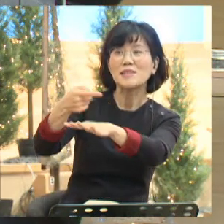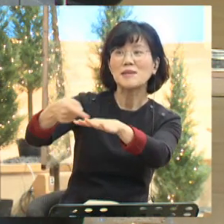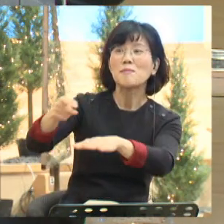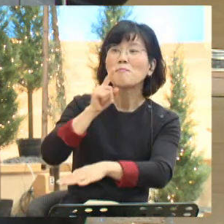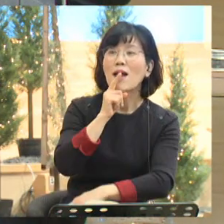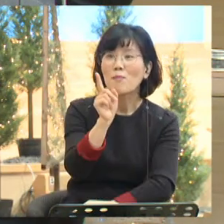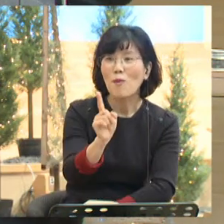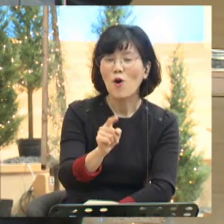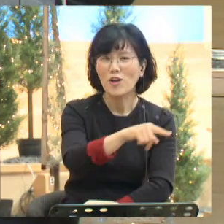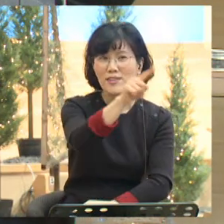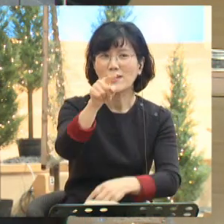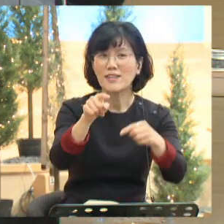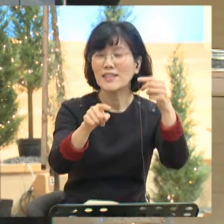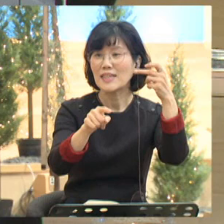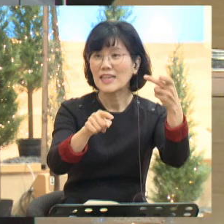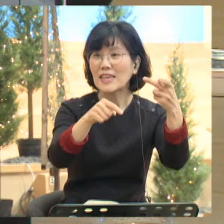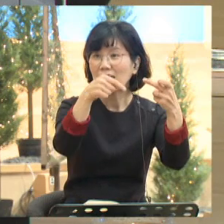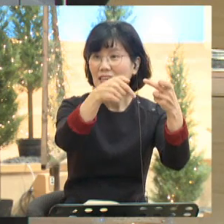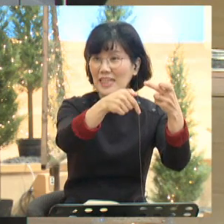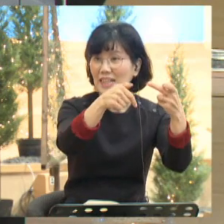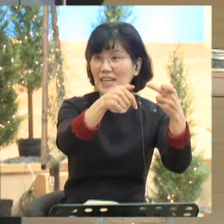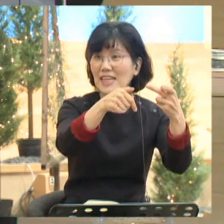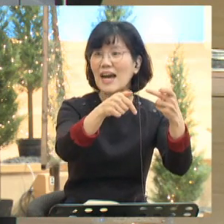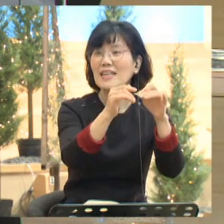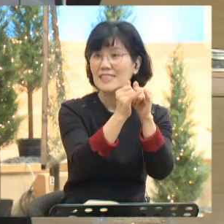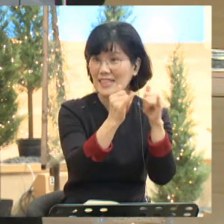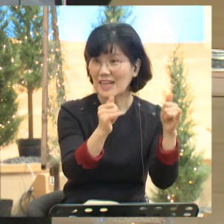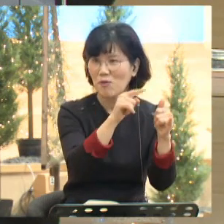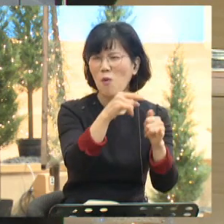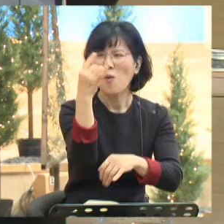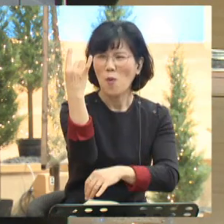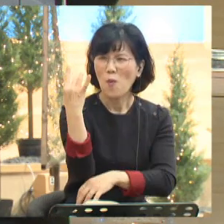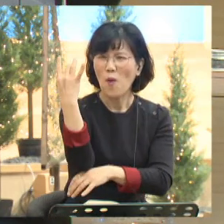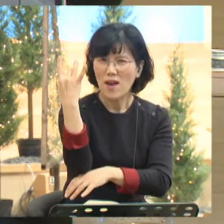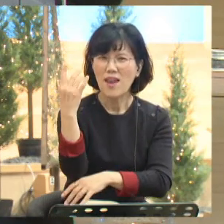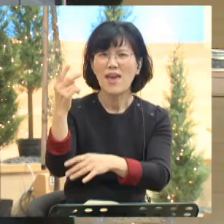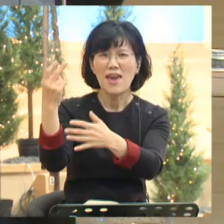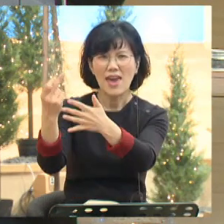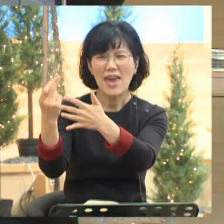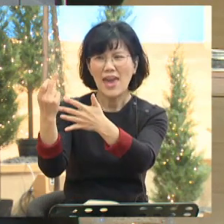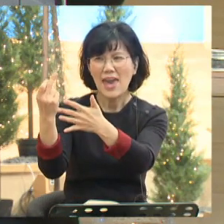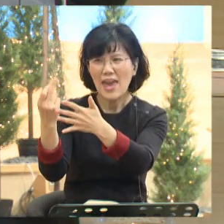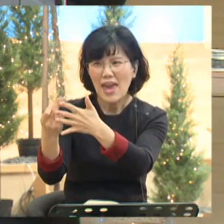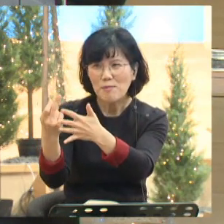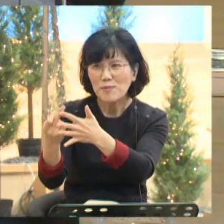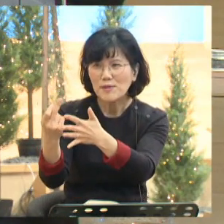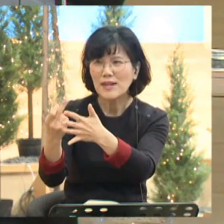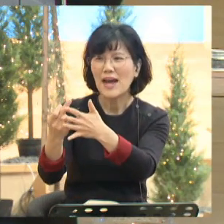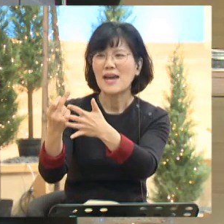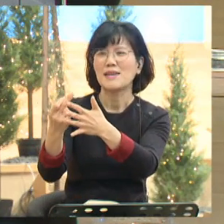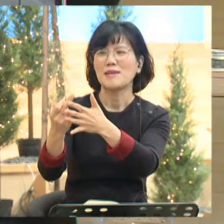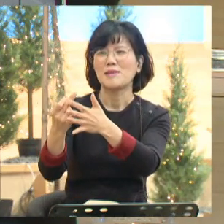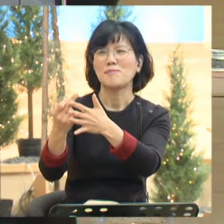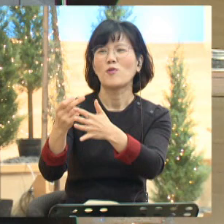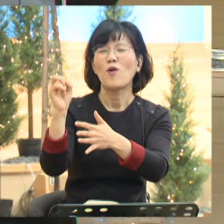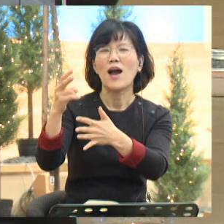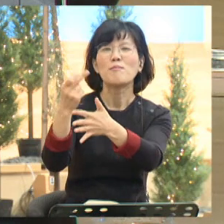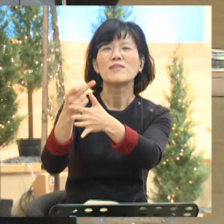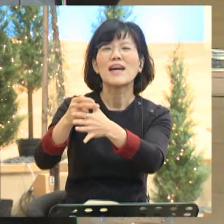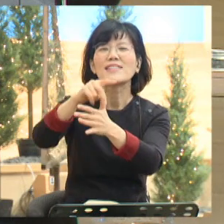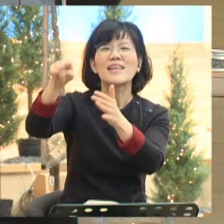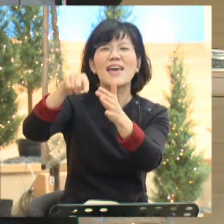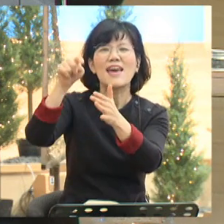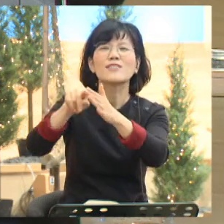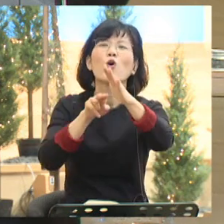말이 너희 길리 아 사람은 본래 에브라임 에서 도망한 자로서 에브라임과 문화 3 중에 이따